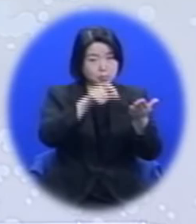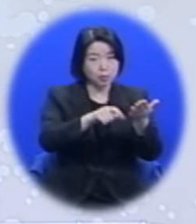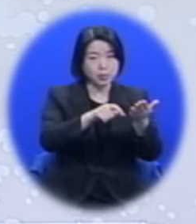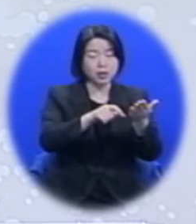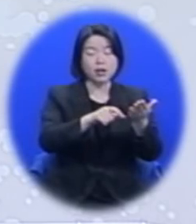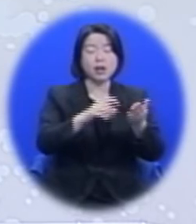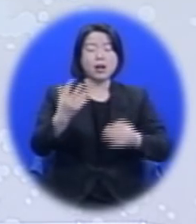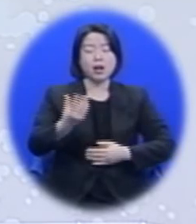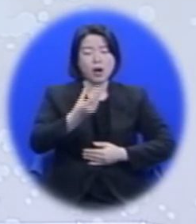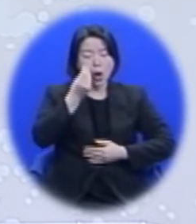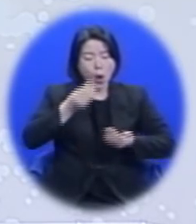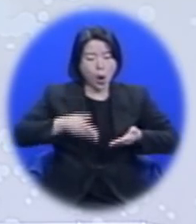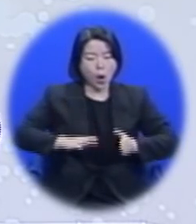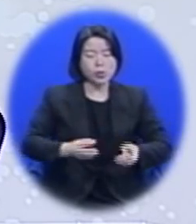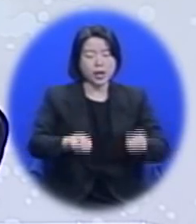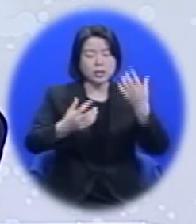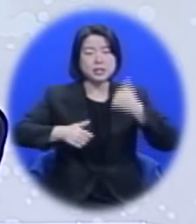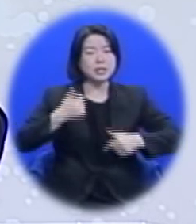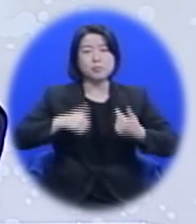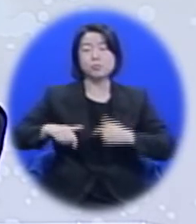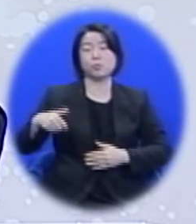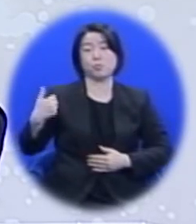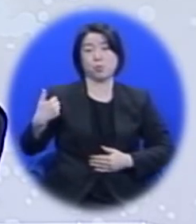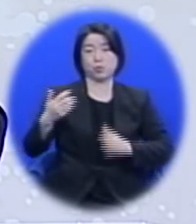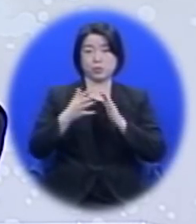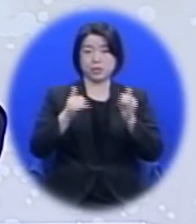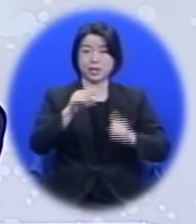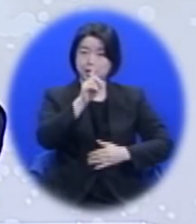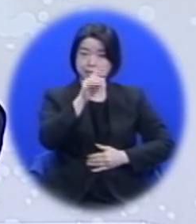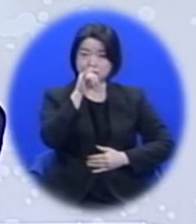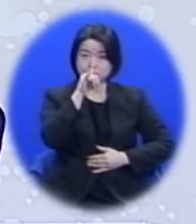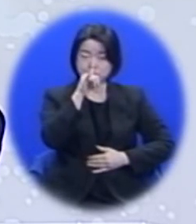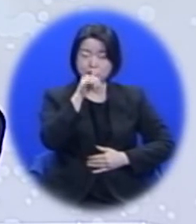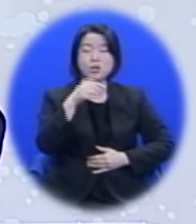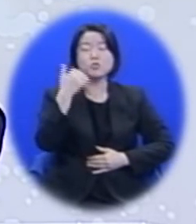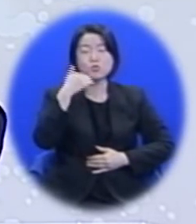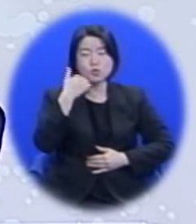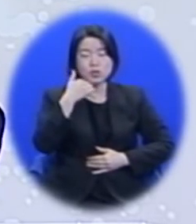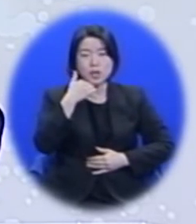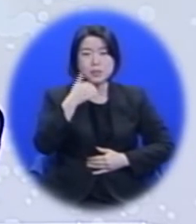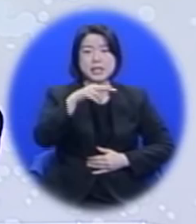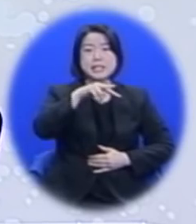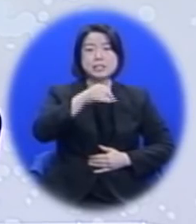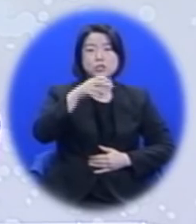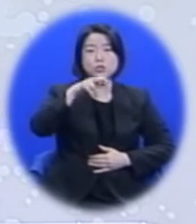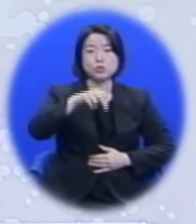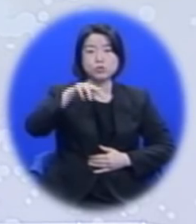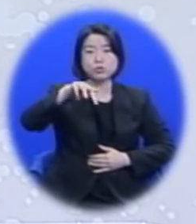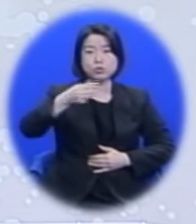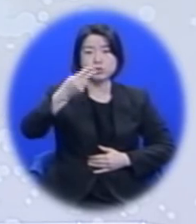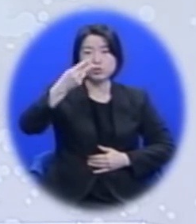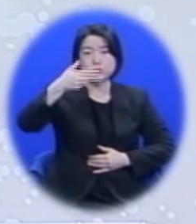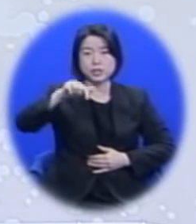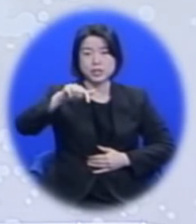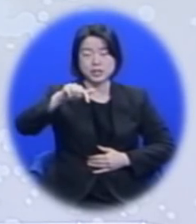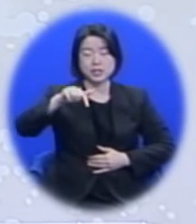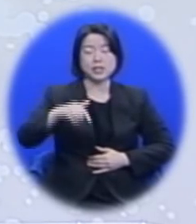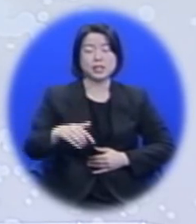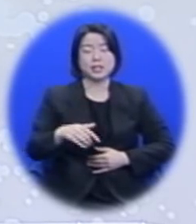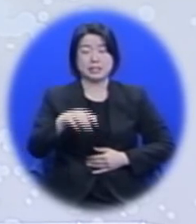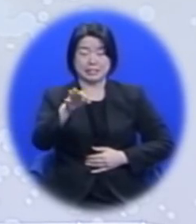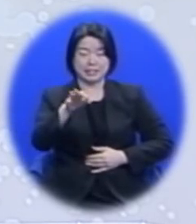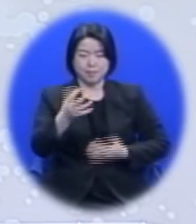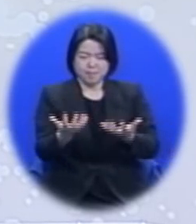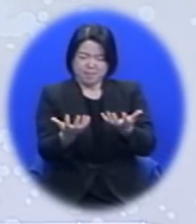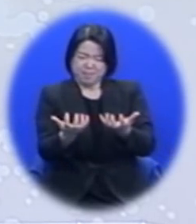이야기가 나옵니다. 우리가 잘 아는 스크루지 영감이죠. 그는 아주 지독한 구두쇠였고, 그리고 대단히